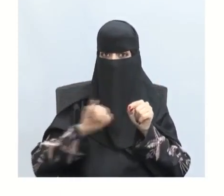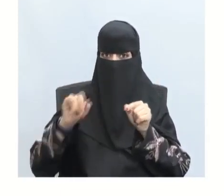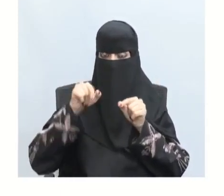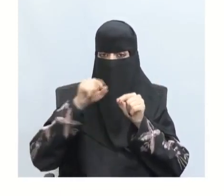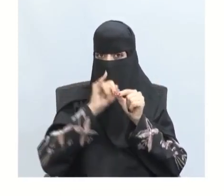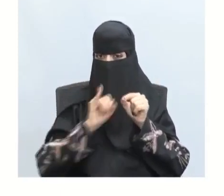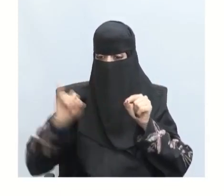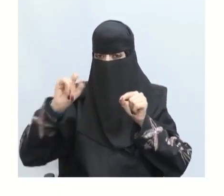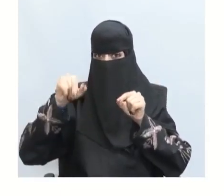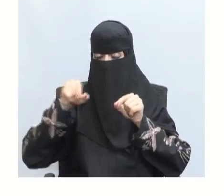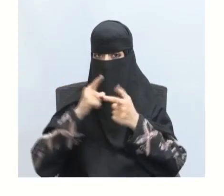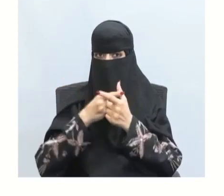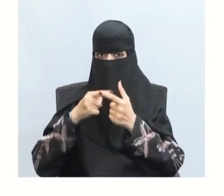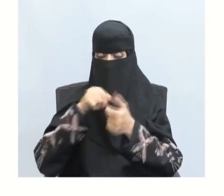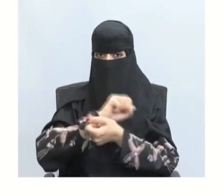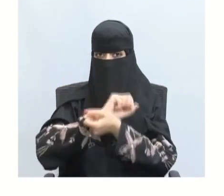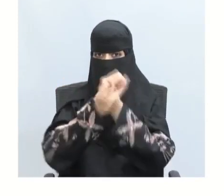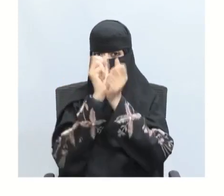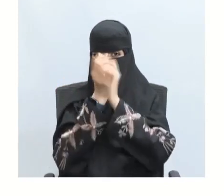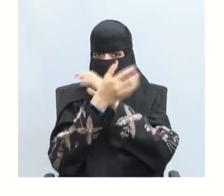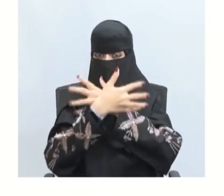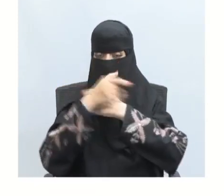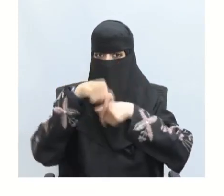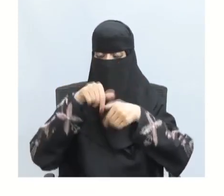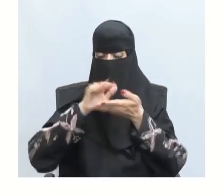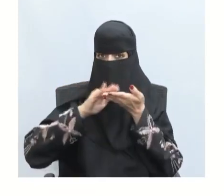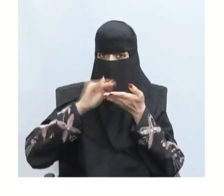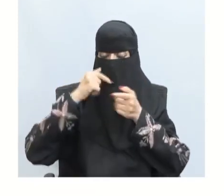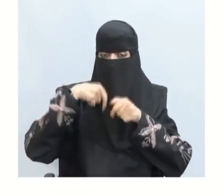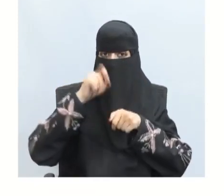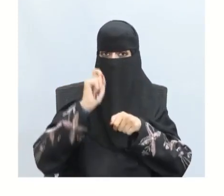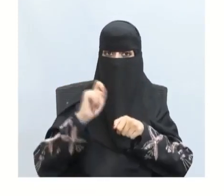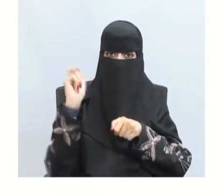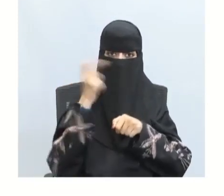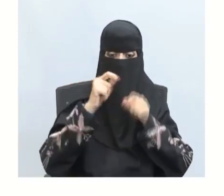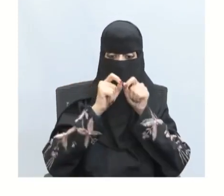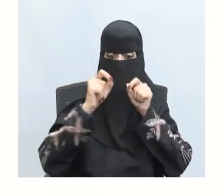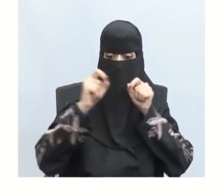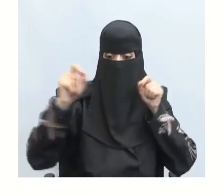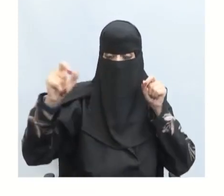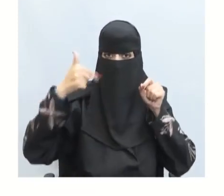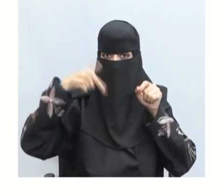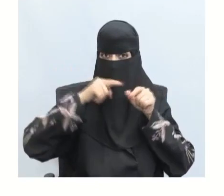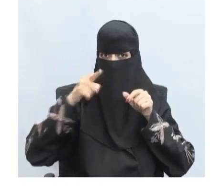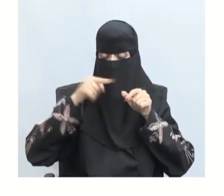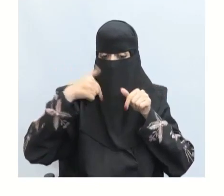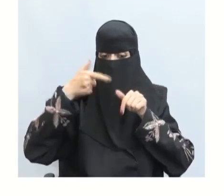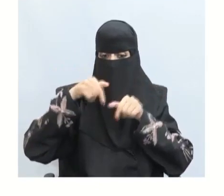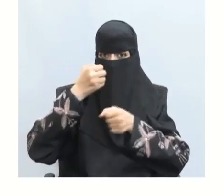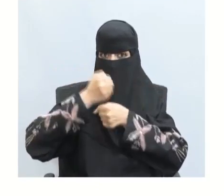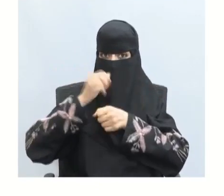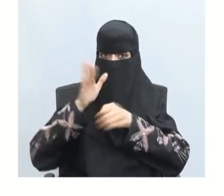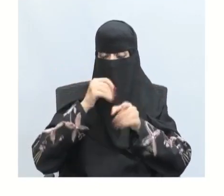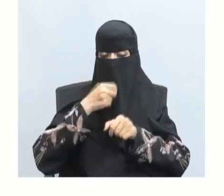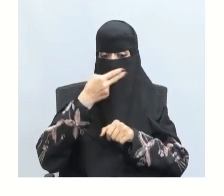والارض وسرعه التباعد فيما بينها بعد ذلك تعرفنا الى ثابت هابل